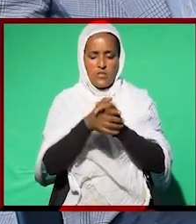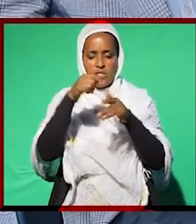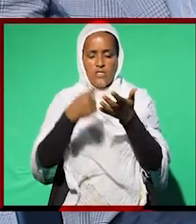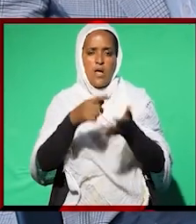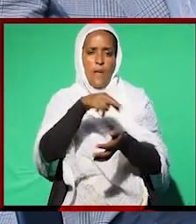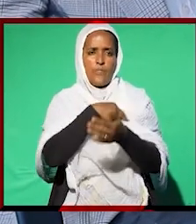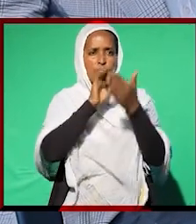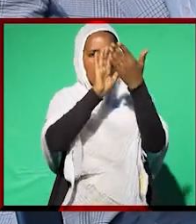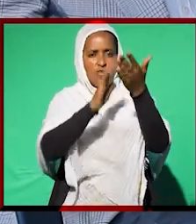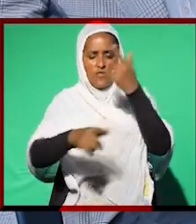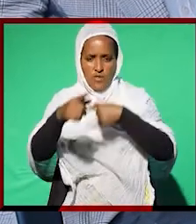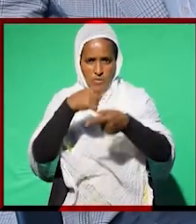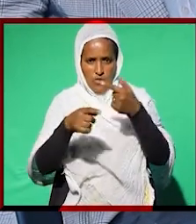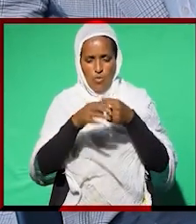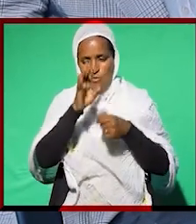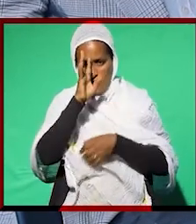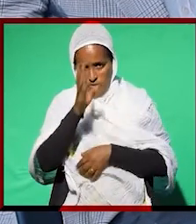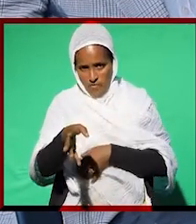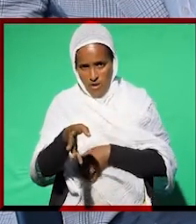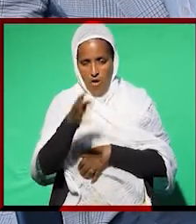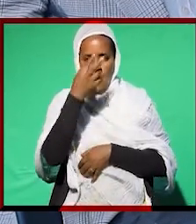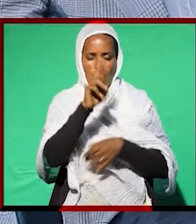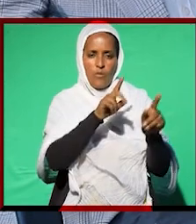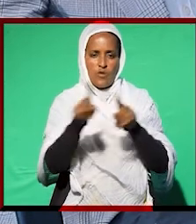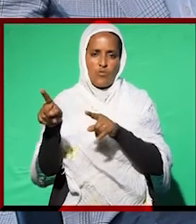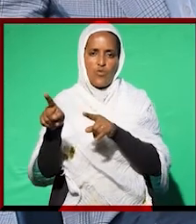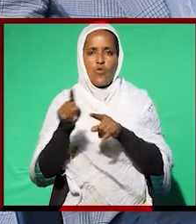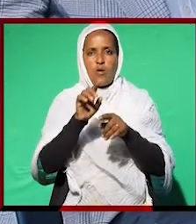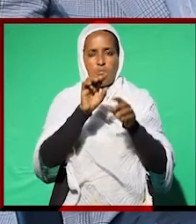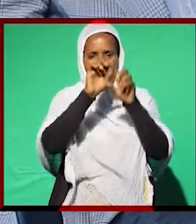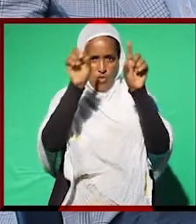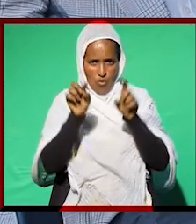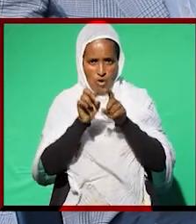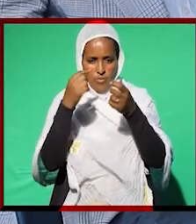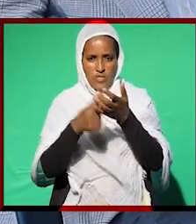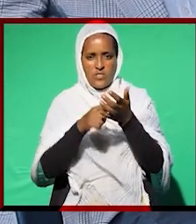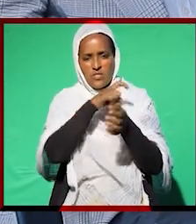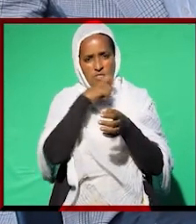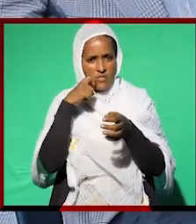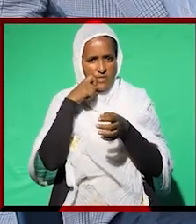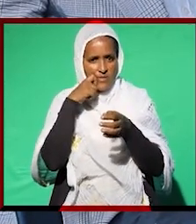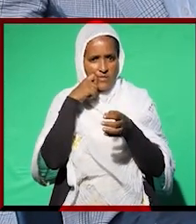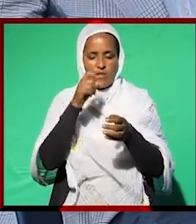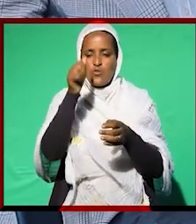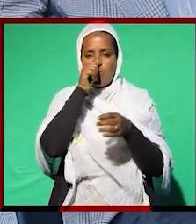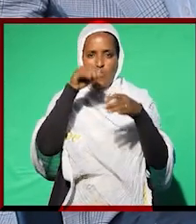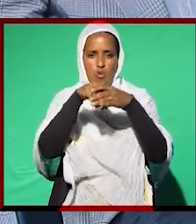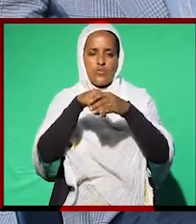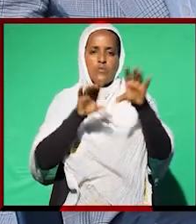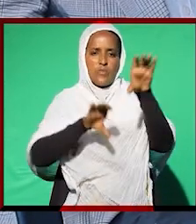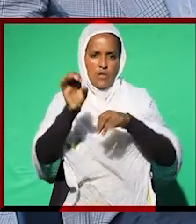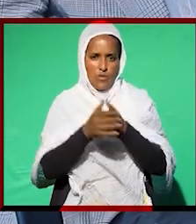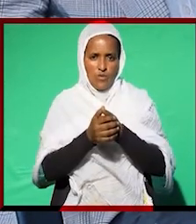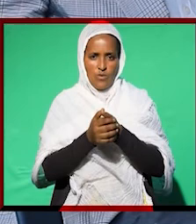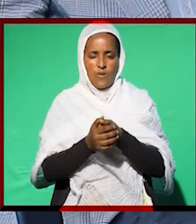ይገለጣል። ስለዚህ ሃይማኖቱን ፊት ለፊት መጥተው በፍልስፍና ወይንም በሴኩላር በዚህ ይሄ አክራሪ ሴኩላሪዝም ነው ኢትዮጵያ